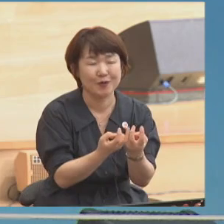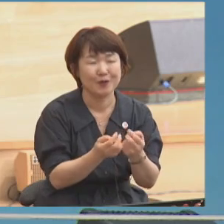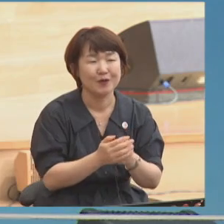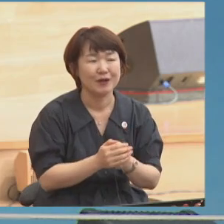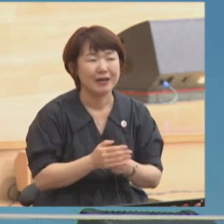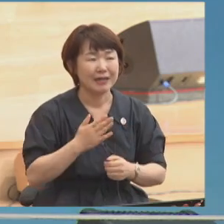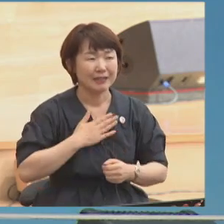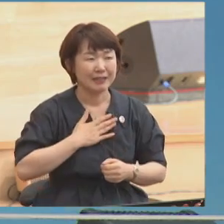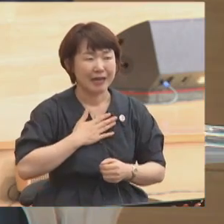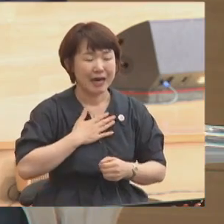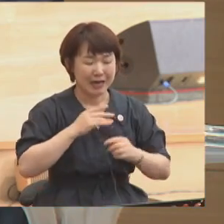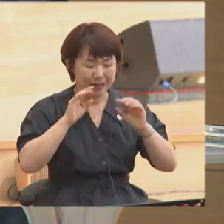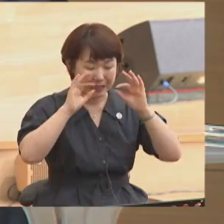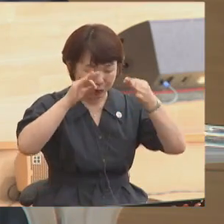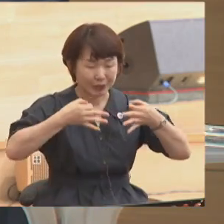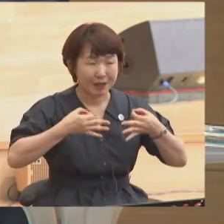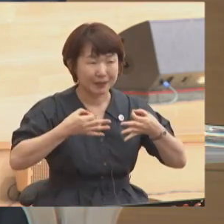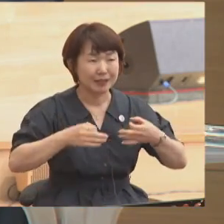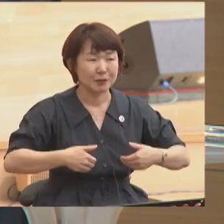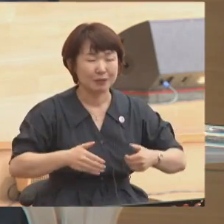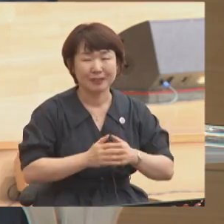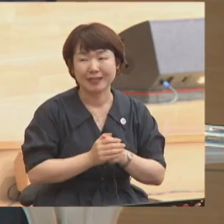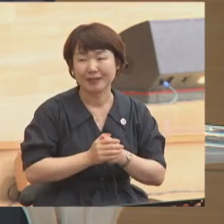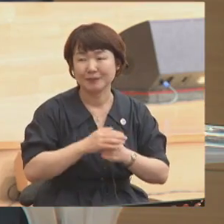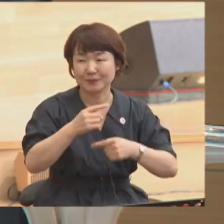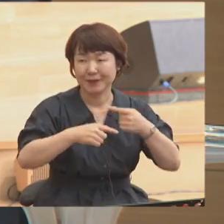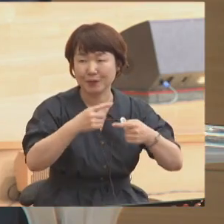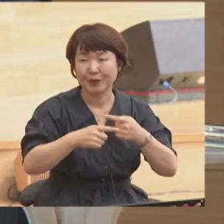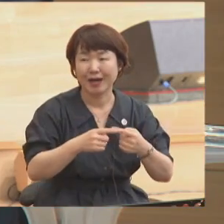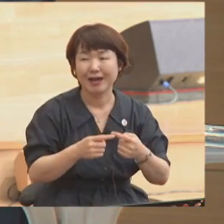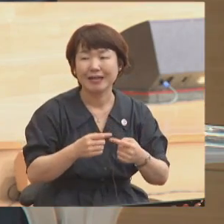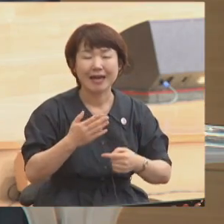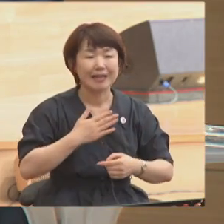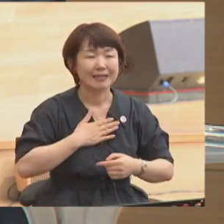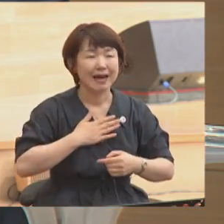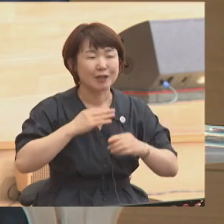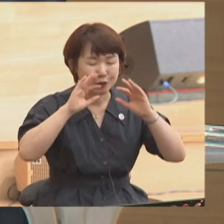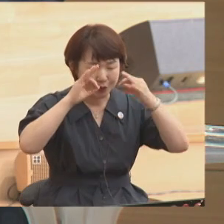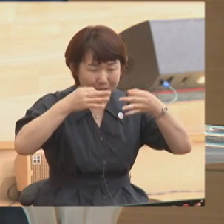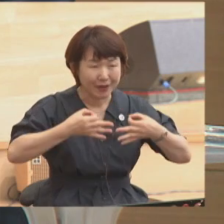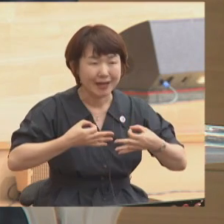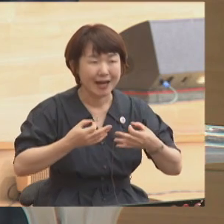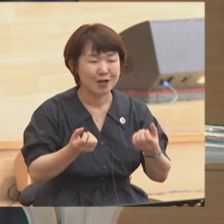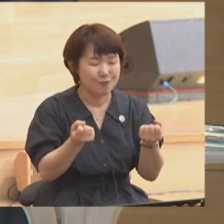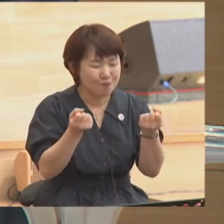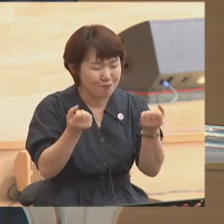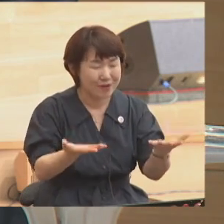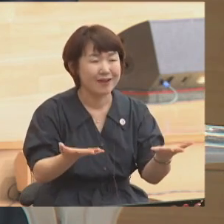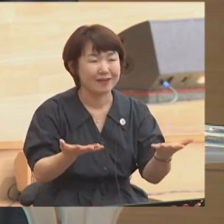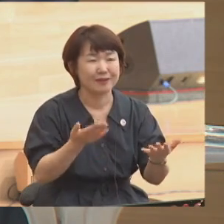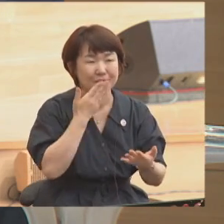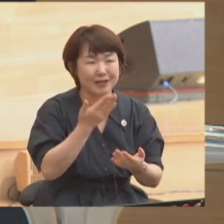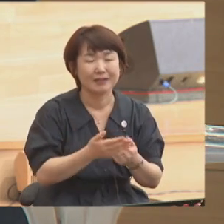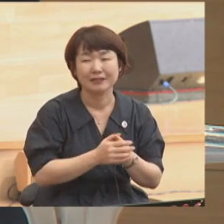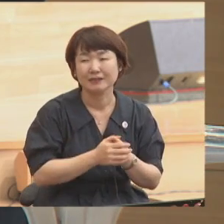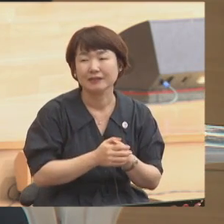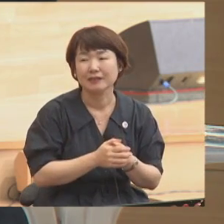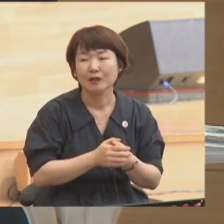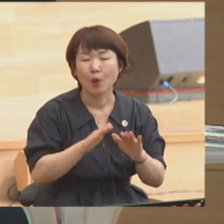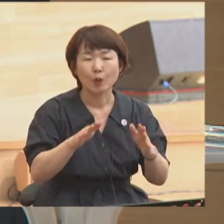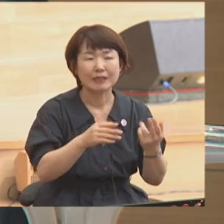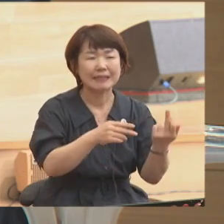자신을 돌아봐야 주먹을 풀 수 있다. 따라하십시다. 자신을 돌아보아야, 자신을 돌아보아야 주먹을 풀 수 있다. 주먹을 풀 수 있다. 오늘